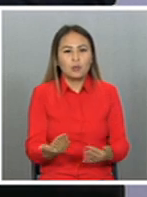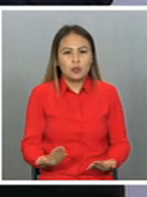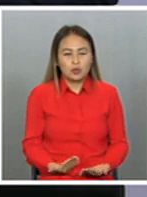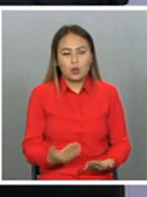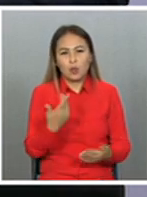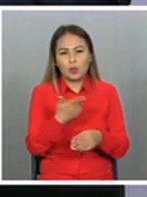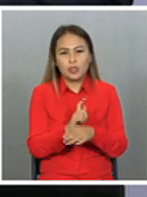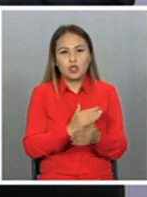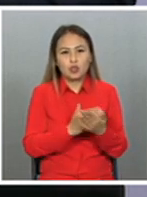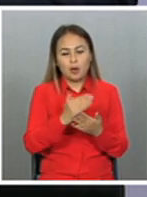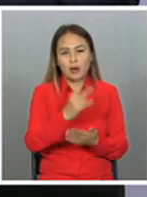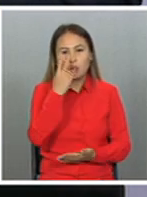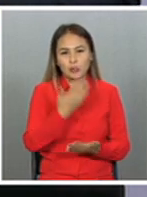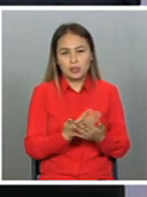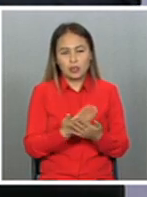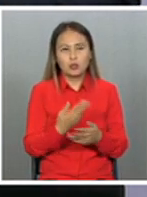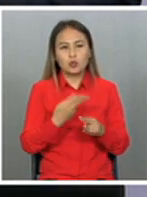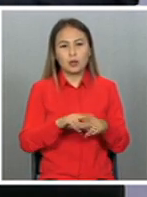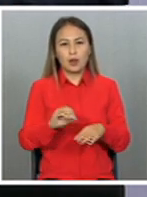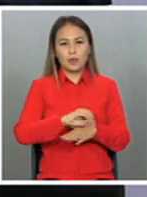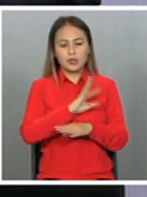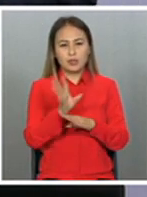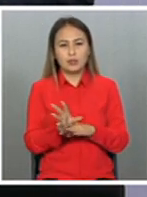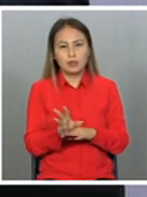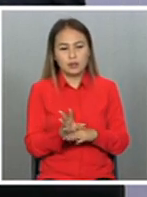өте жоғары деңгейде қамтамасыз етілген.